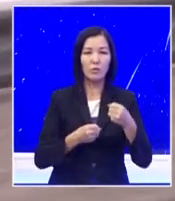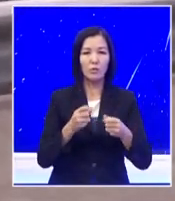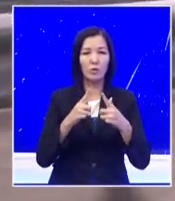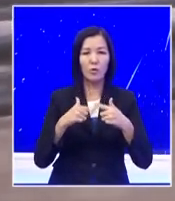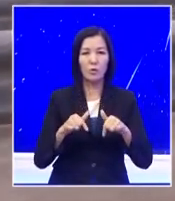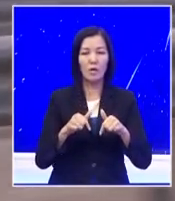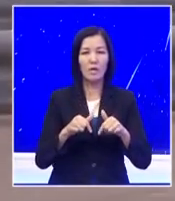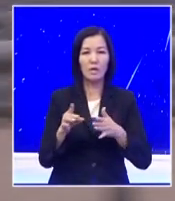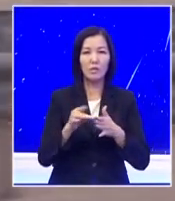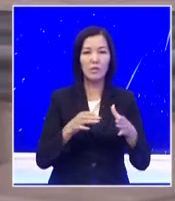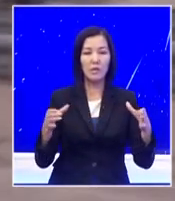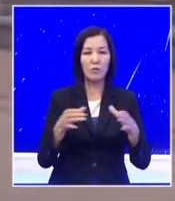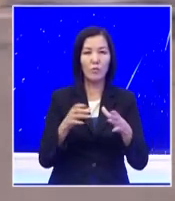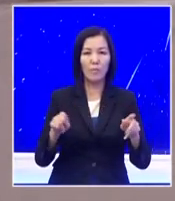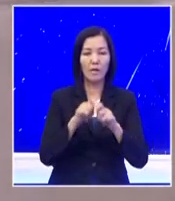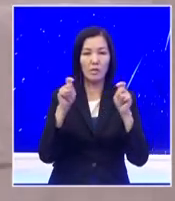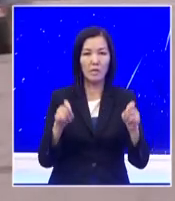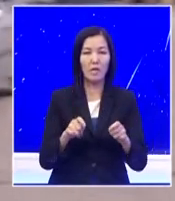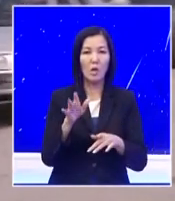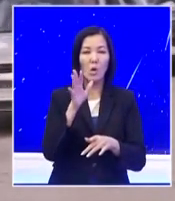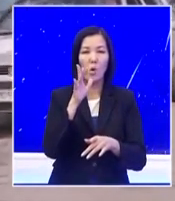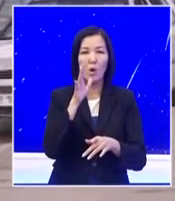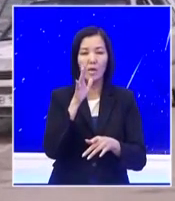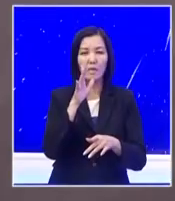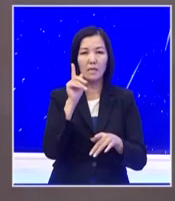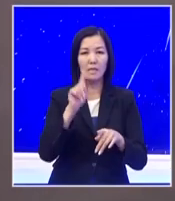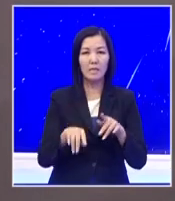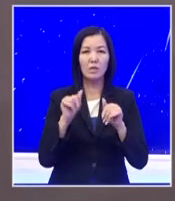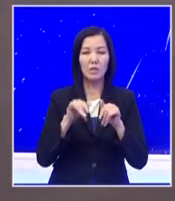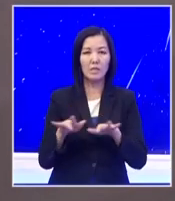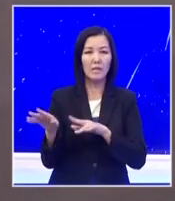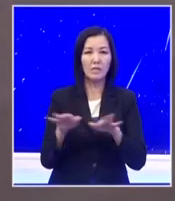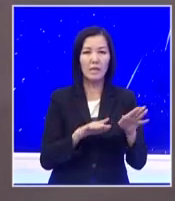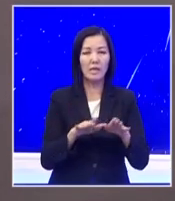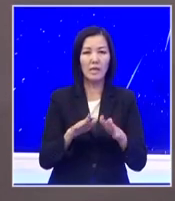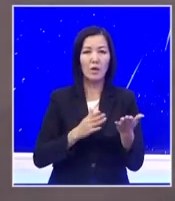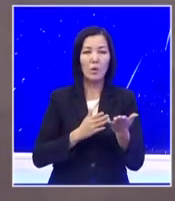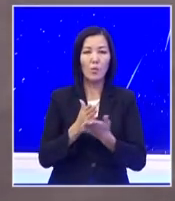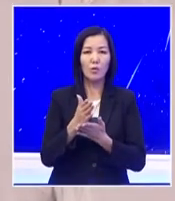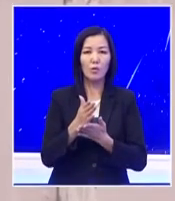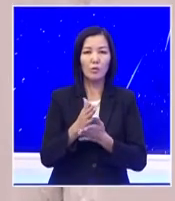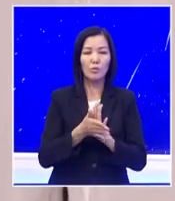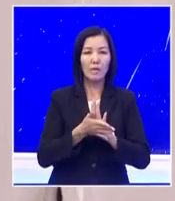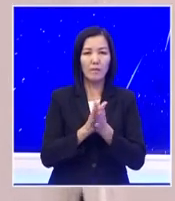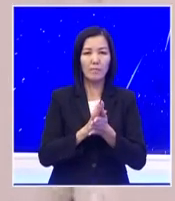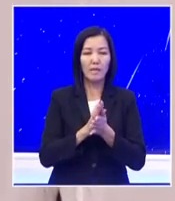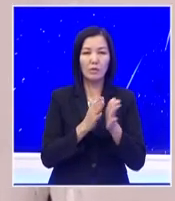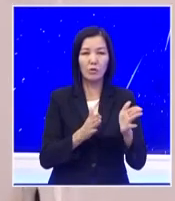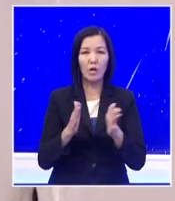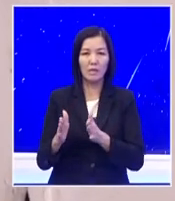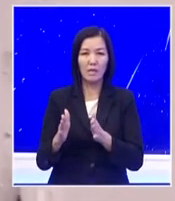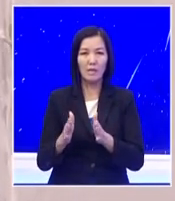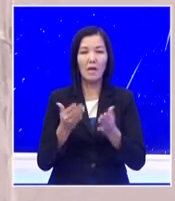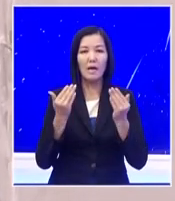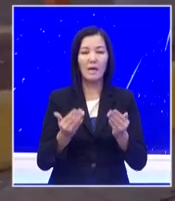құралған жедел топ іске қосылды. Уақытылы қолға алынған іс-шаралар нәтижесінде өткізу пунктіндегі кептеліс тарады. Жағдай тұрақталды.